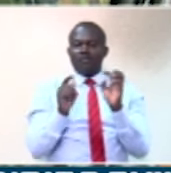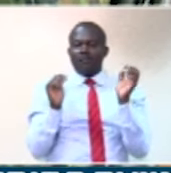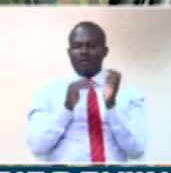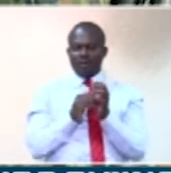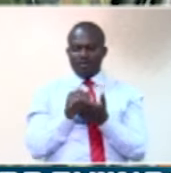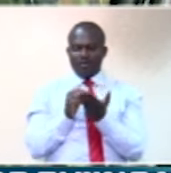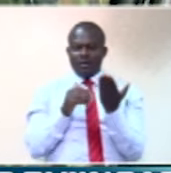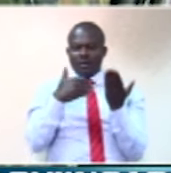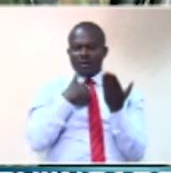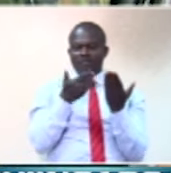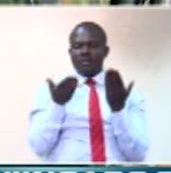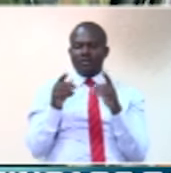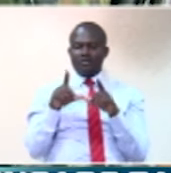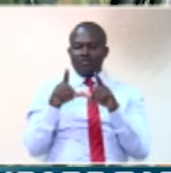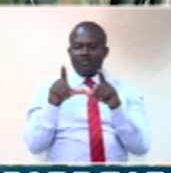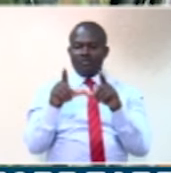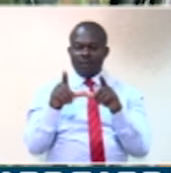noneho ufite na masters